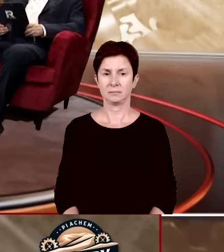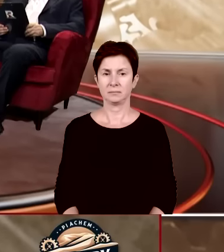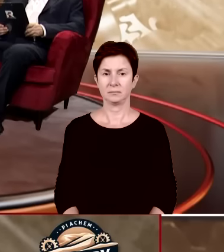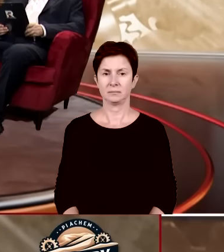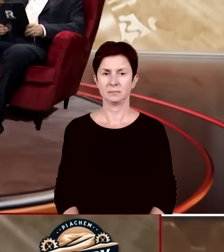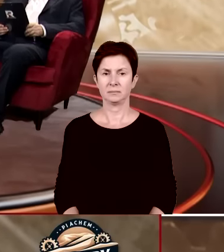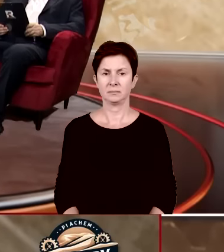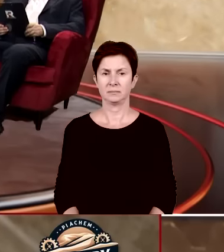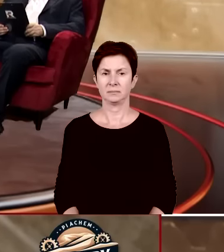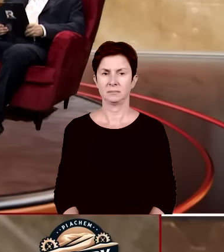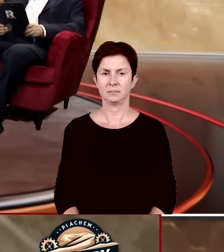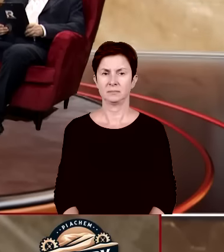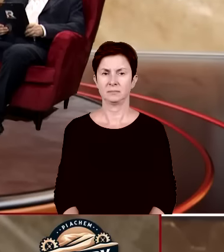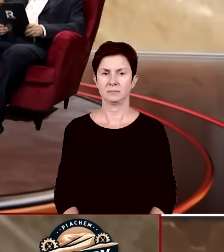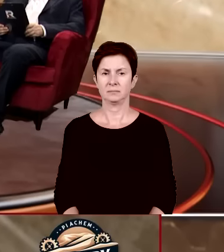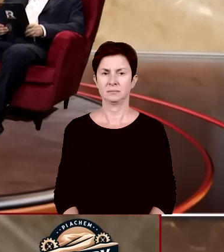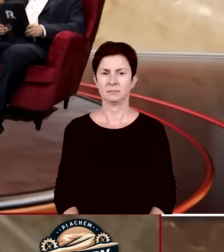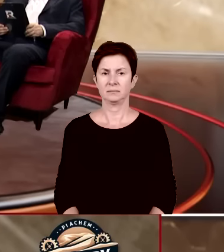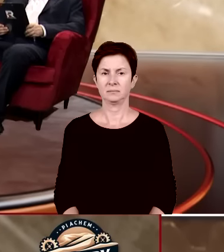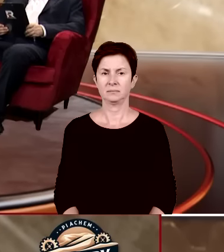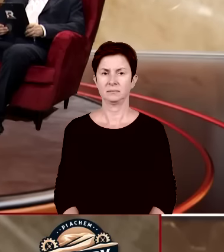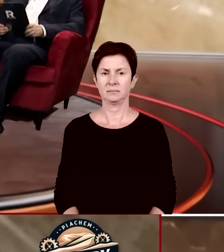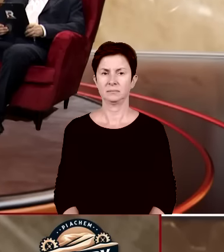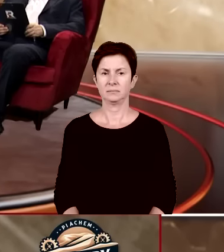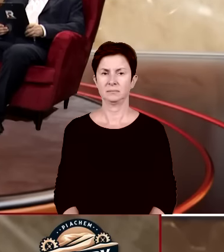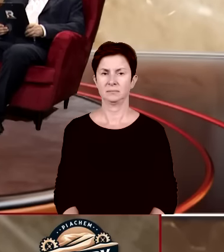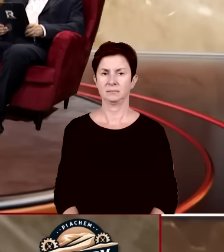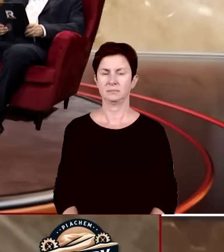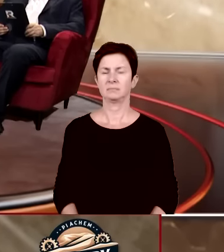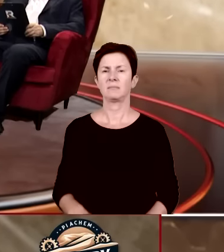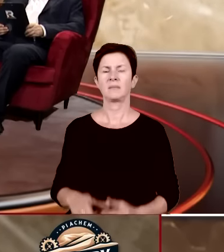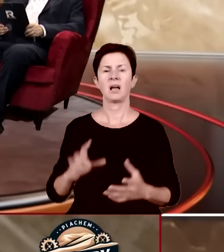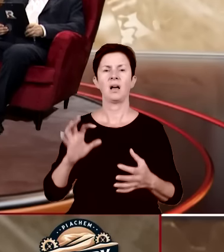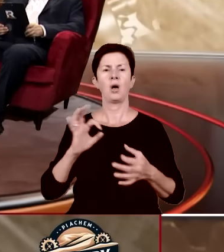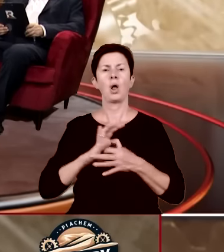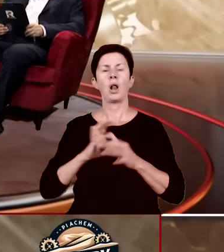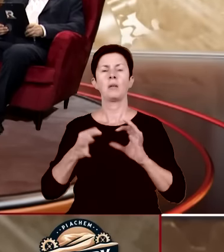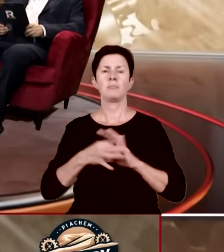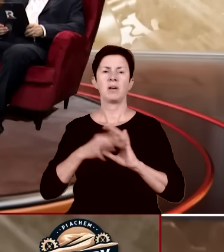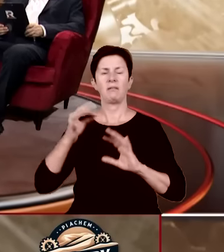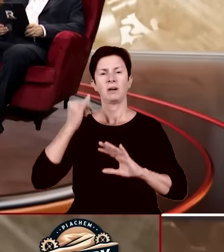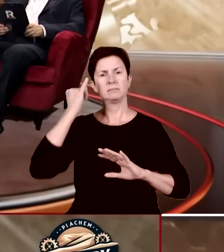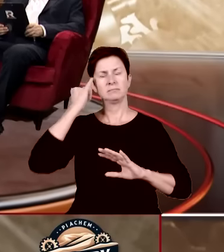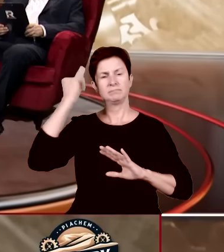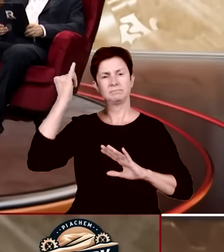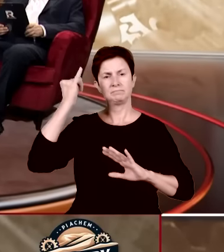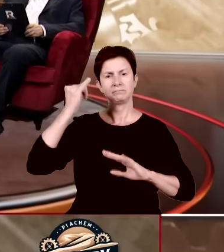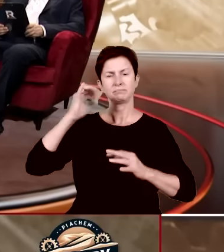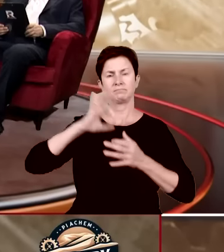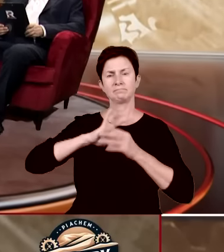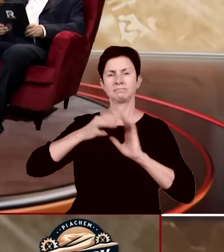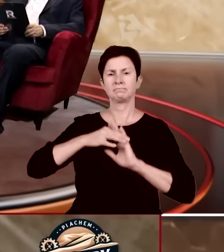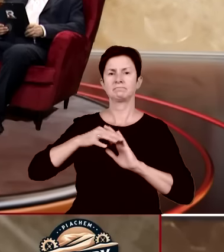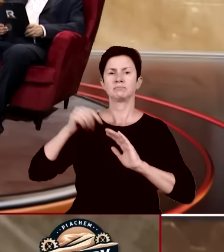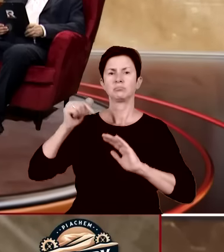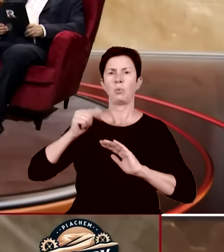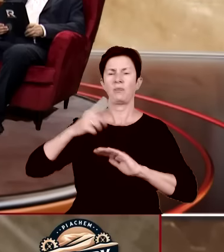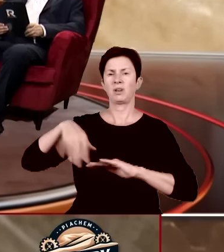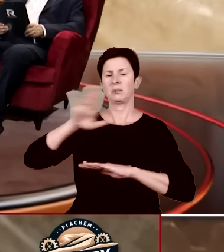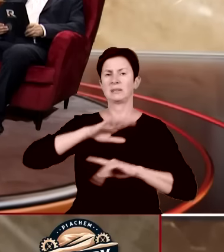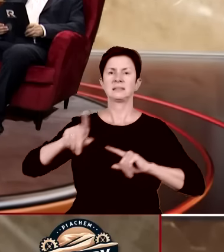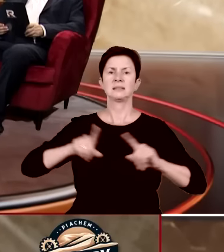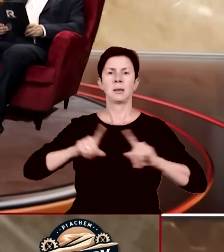No gdzieś zatarła się też sama idea igrzysk, które miały być, igrzysk olimpijskich, które miały być symbolem właśnie